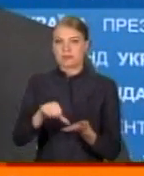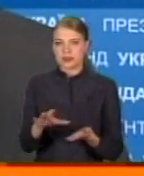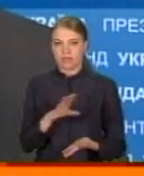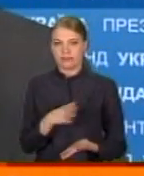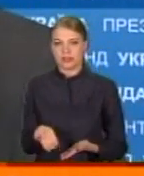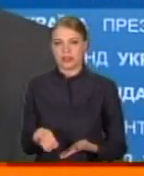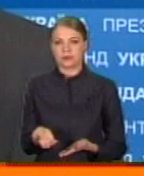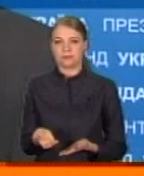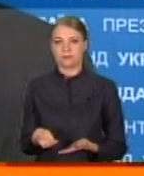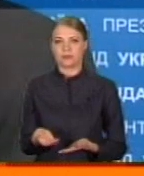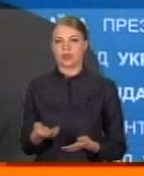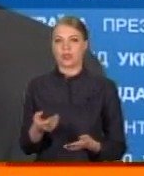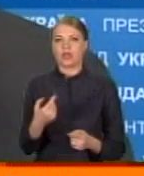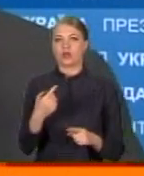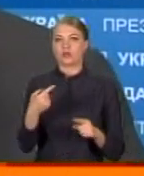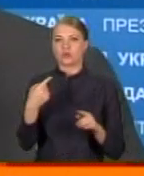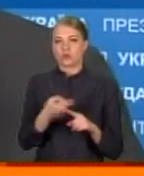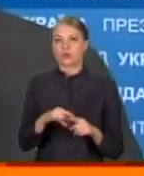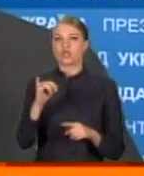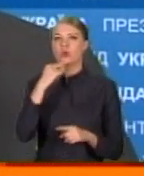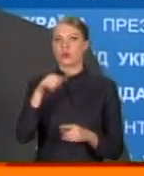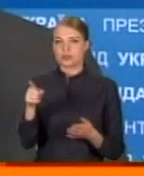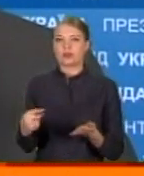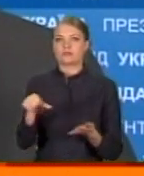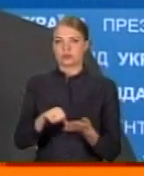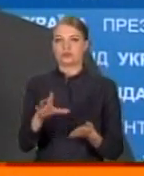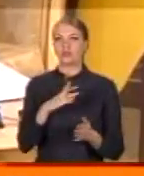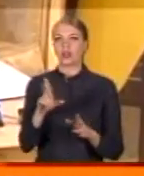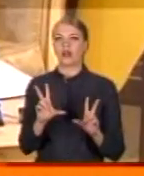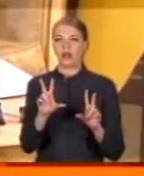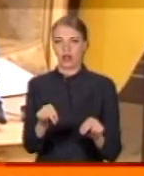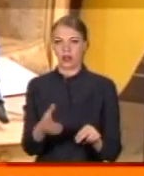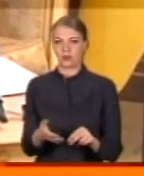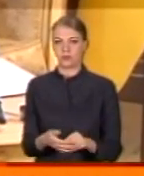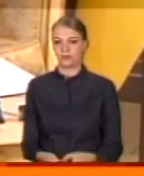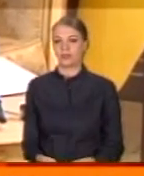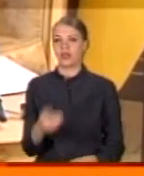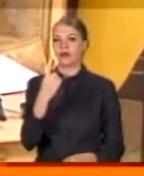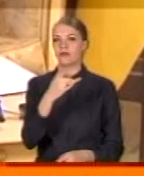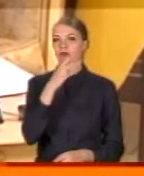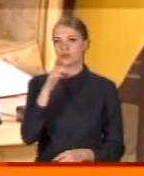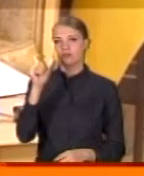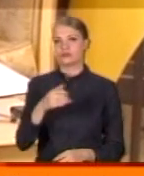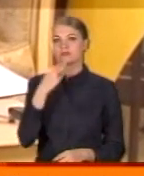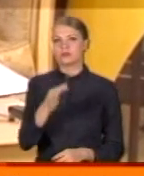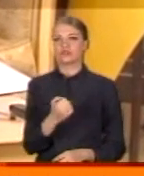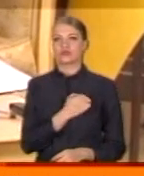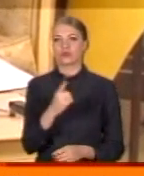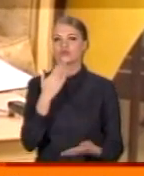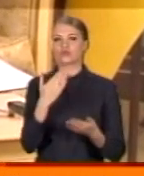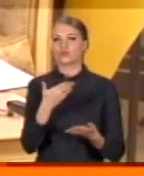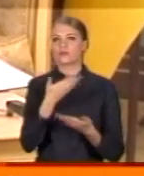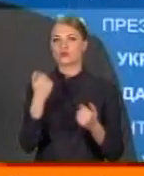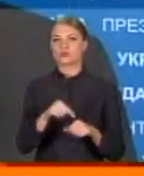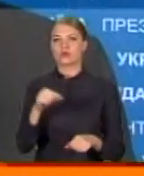представників. Тобто і Росія виступала в цьому плані гарантом. Водночас він висловив жаль щодо